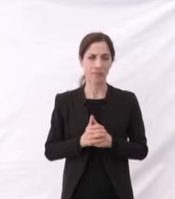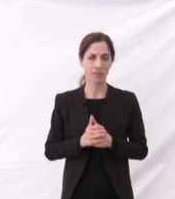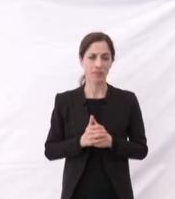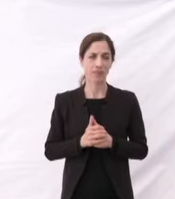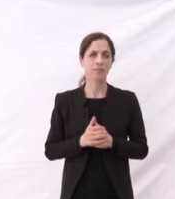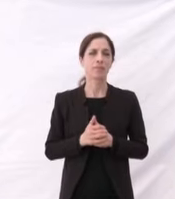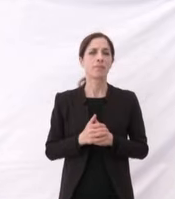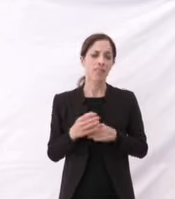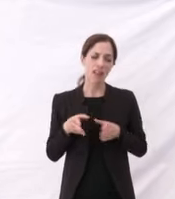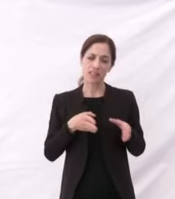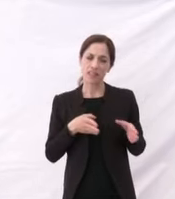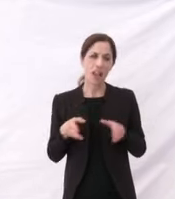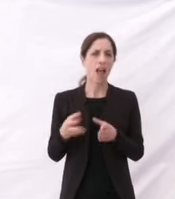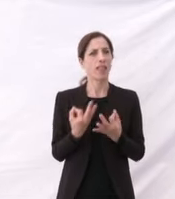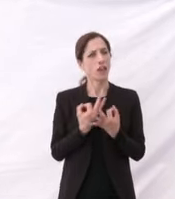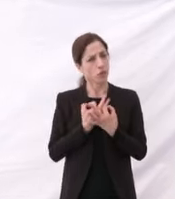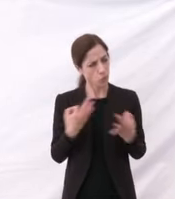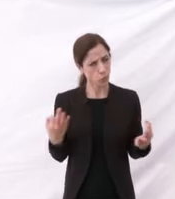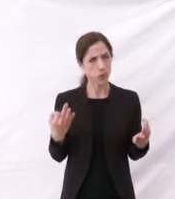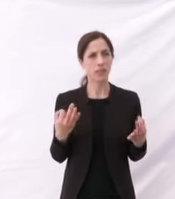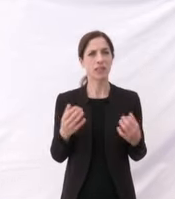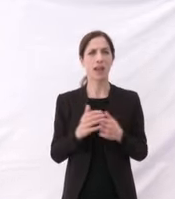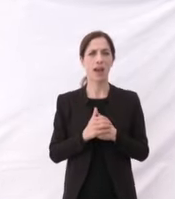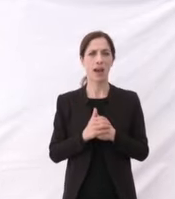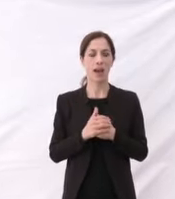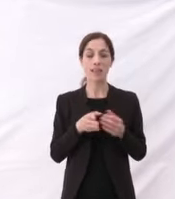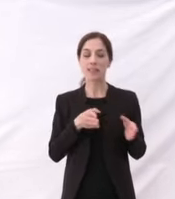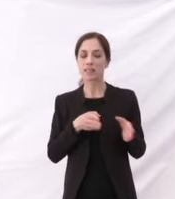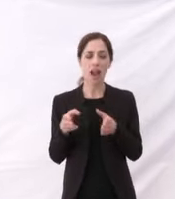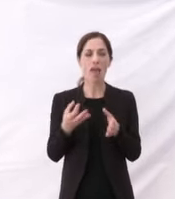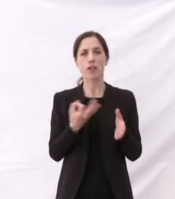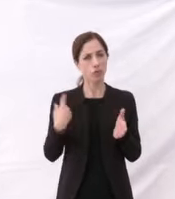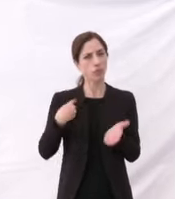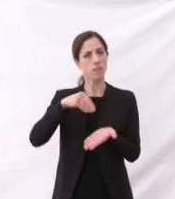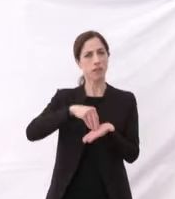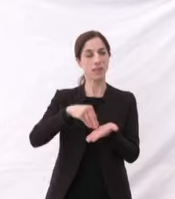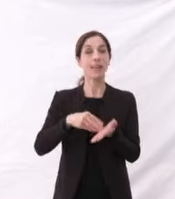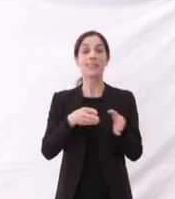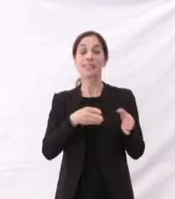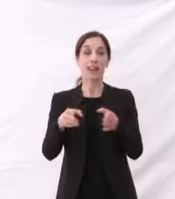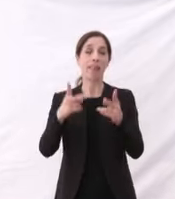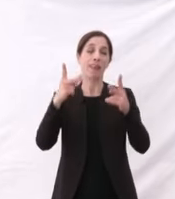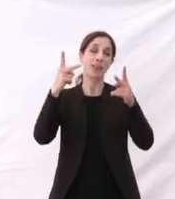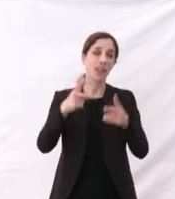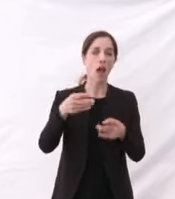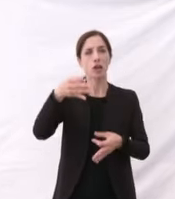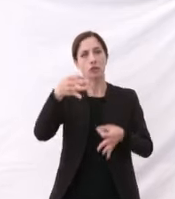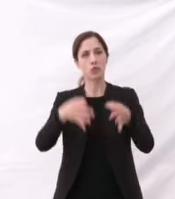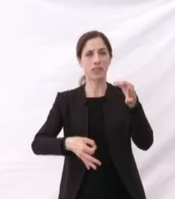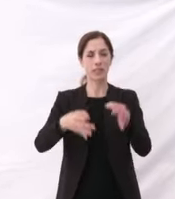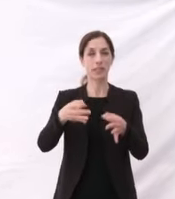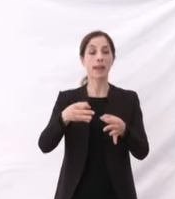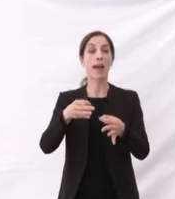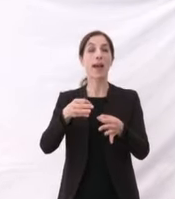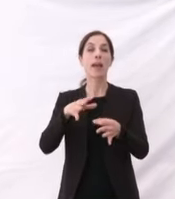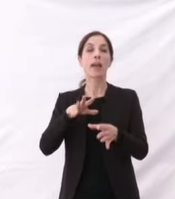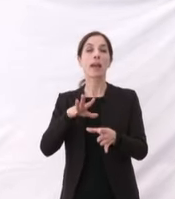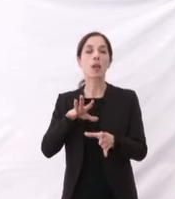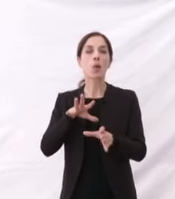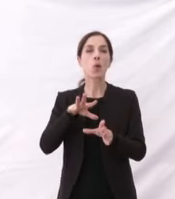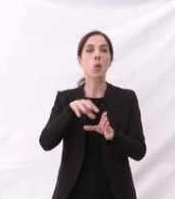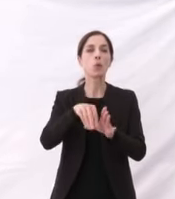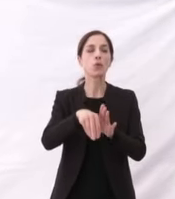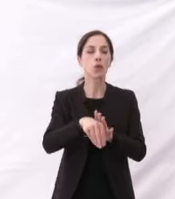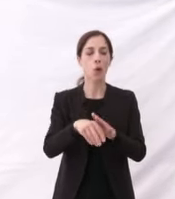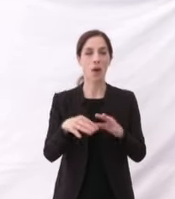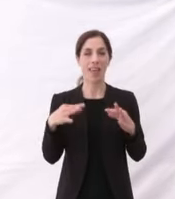Siamo sulla strada giusta anche noi, la strada della verità, della giustizia, dell'inclusione,